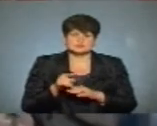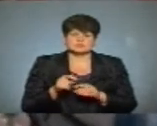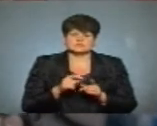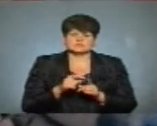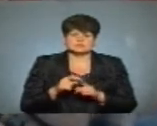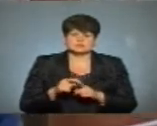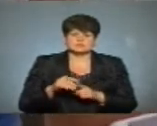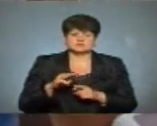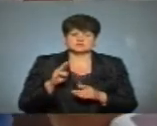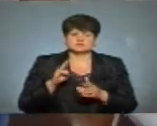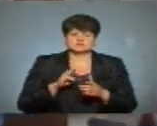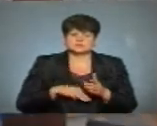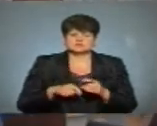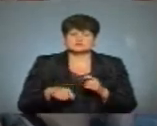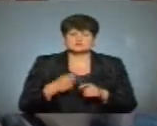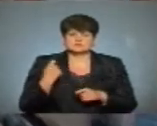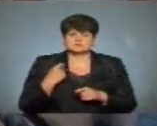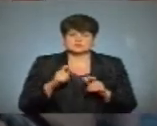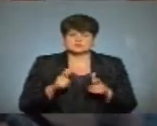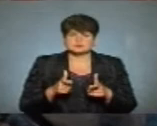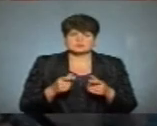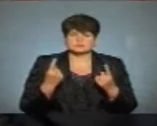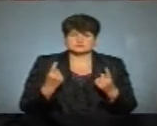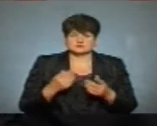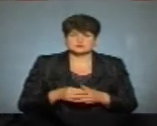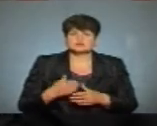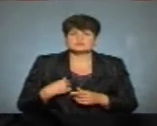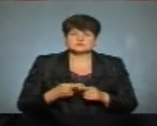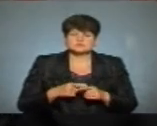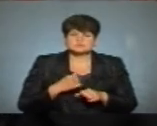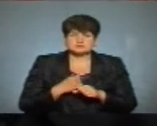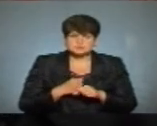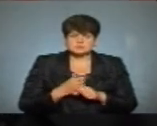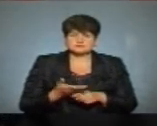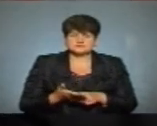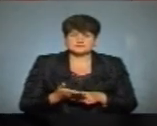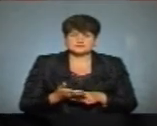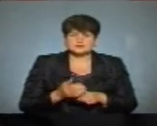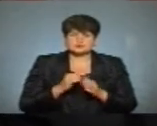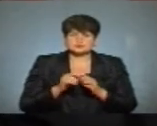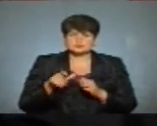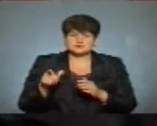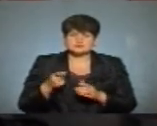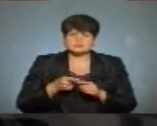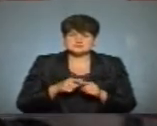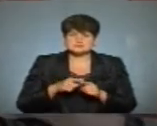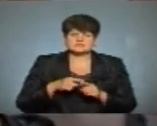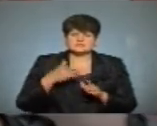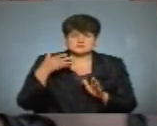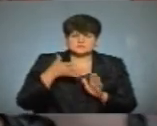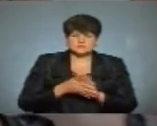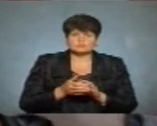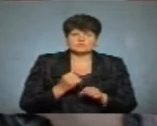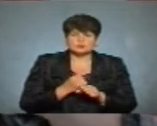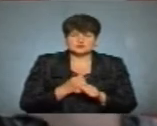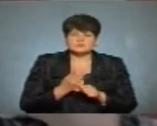штрафи за порушення карантину зависокі. Для чого це робити? Кожна людина свідомо це робить. А по-друге, такі штрафи. Звідки у нас такі